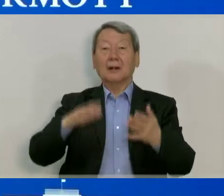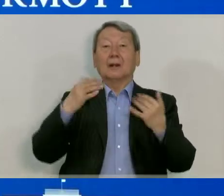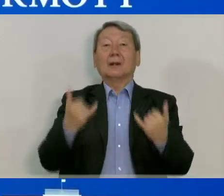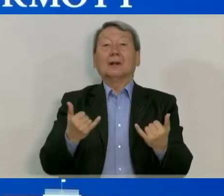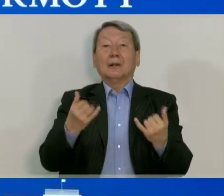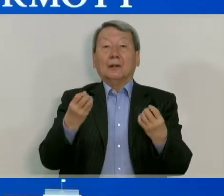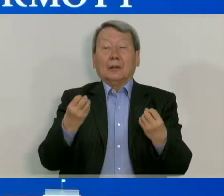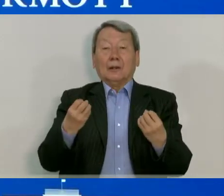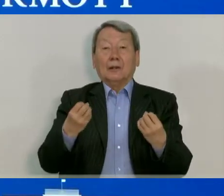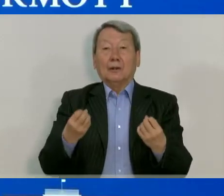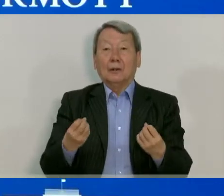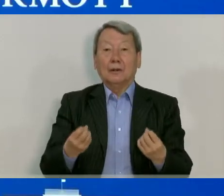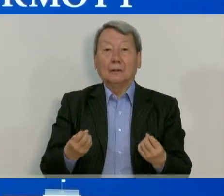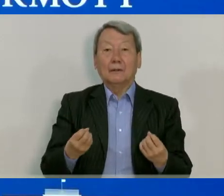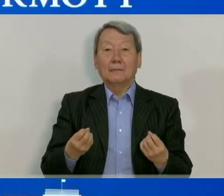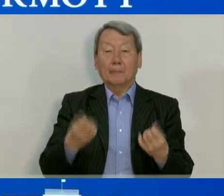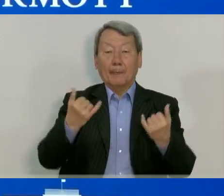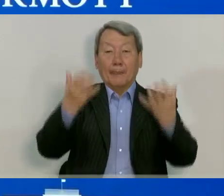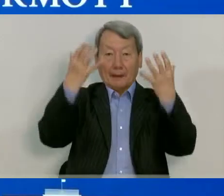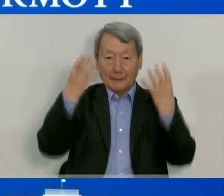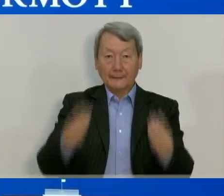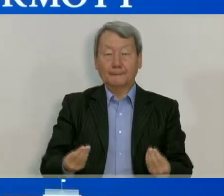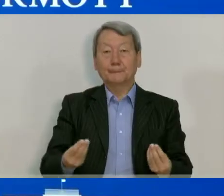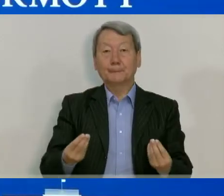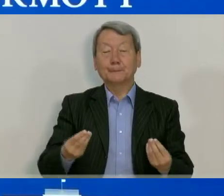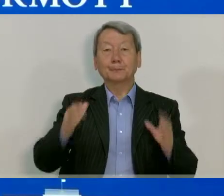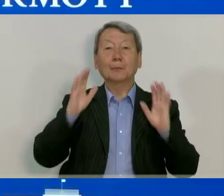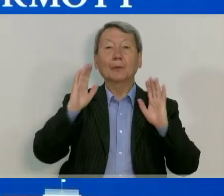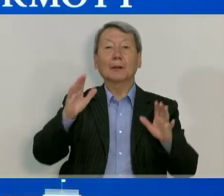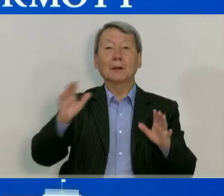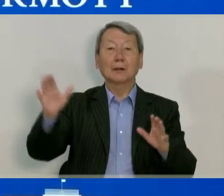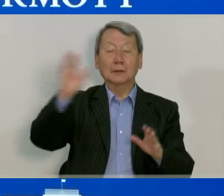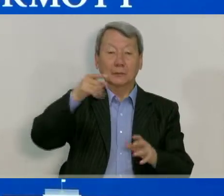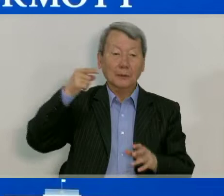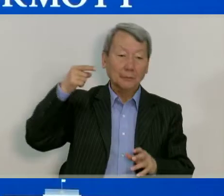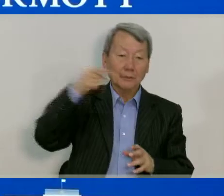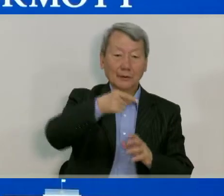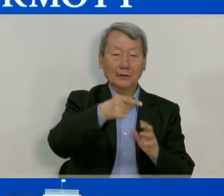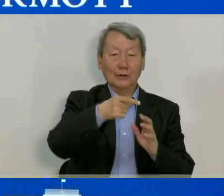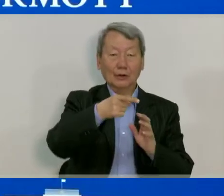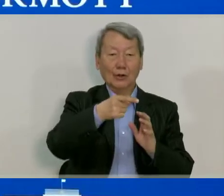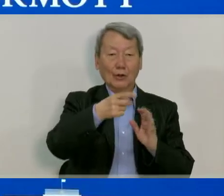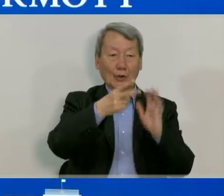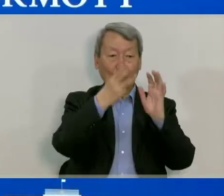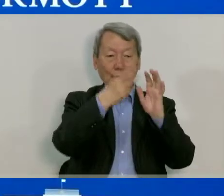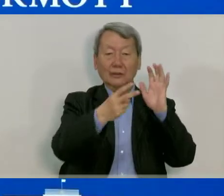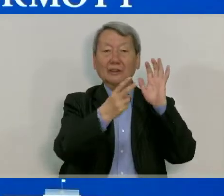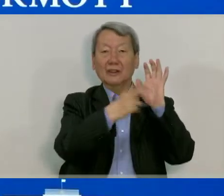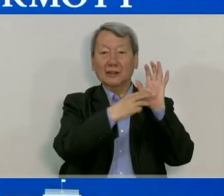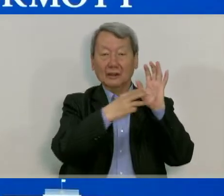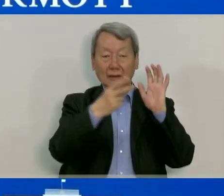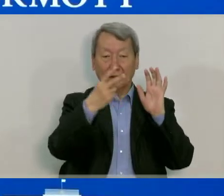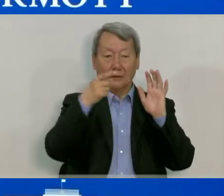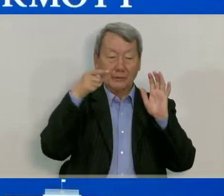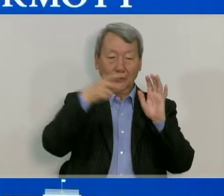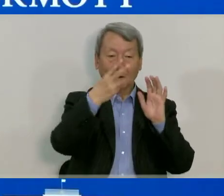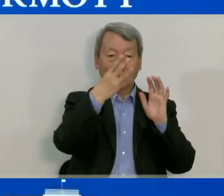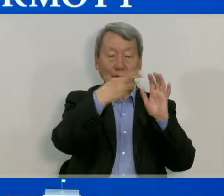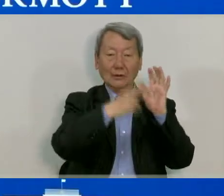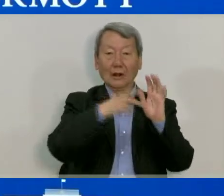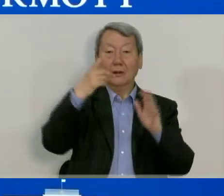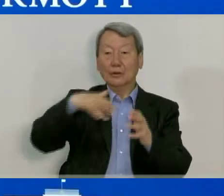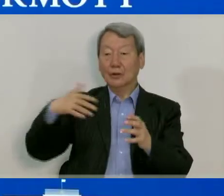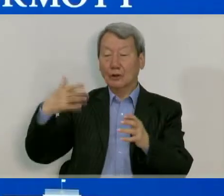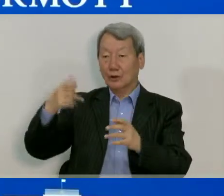Ошентип бүгүнкү күндө жалпысы 1037 учурга жетти. Анын ичинде Жалабат